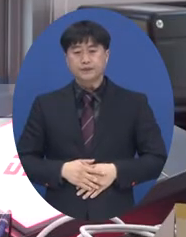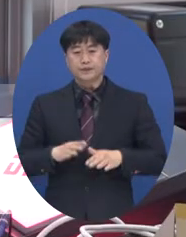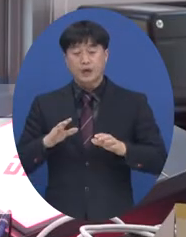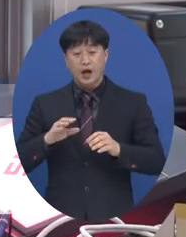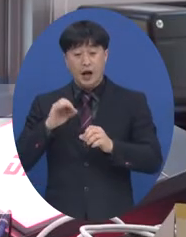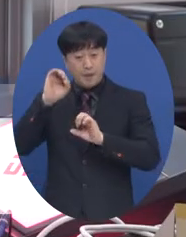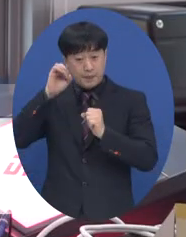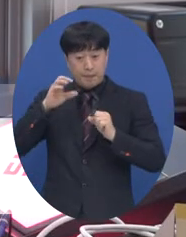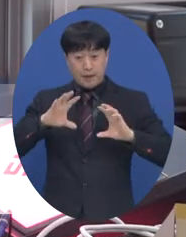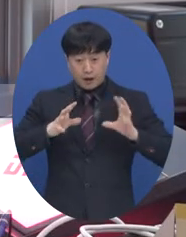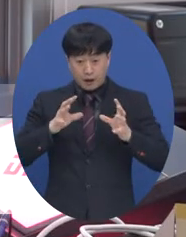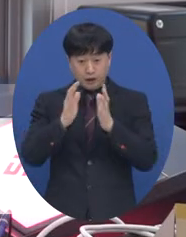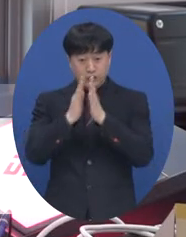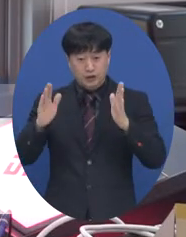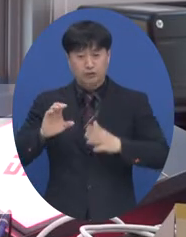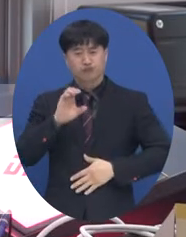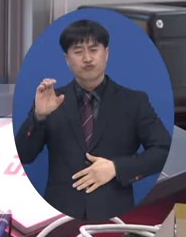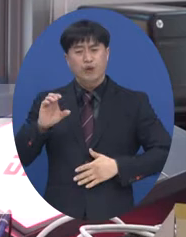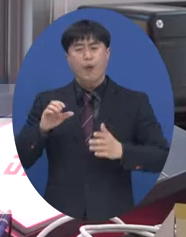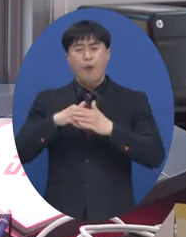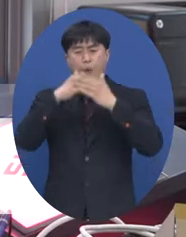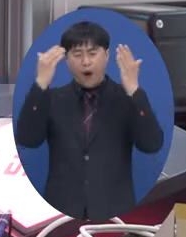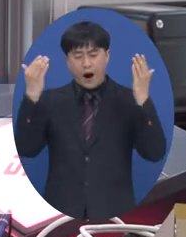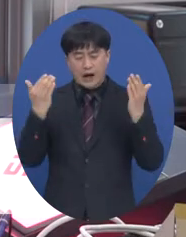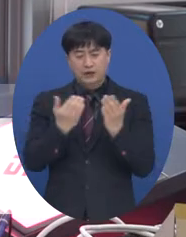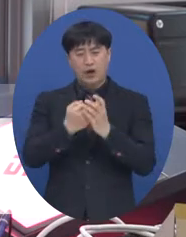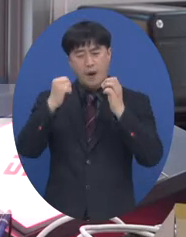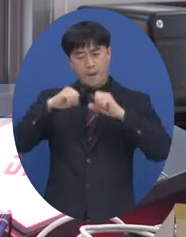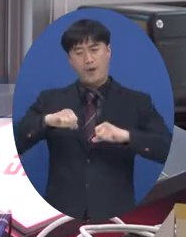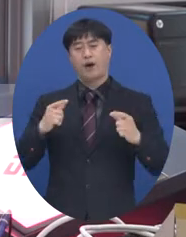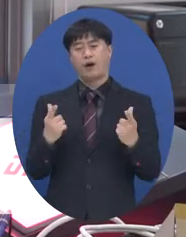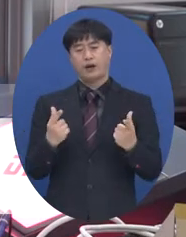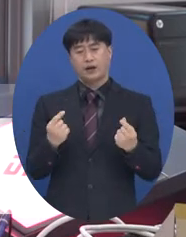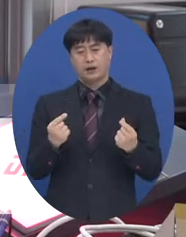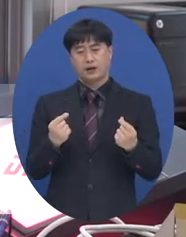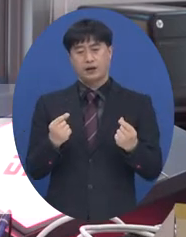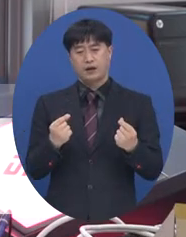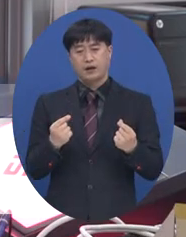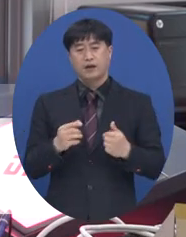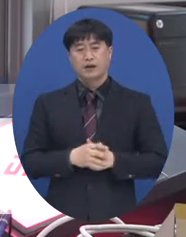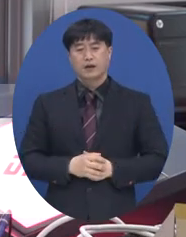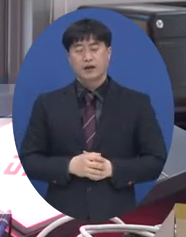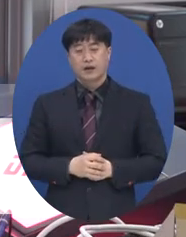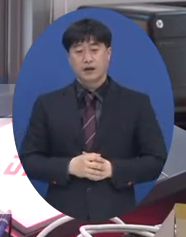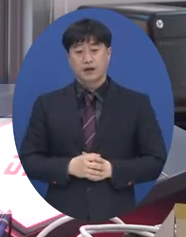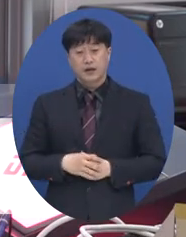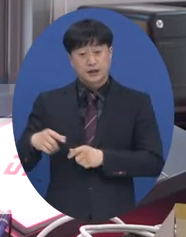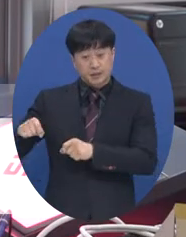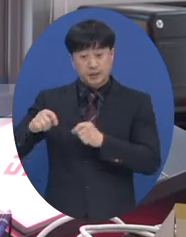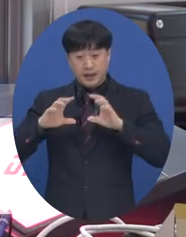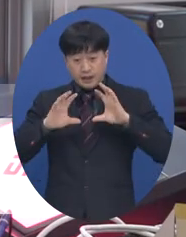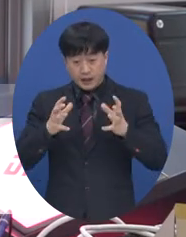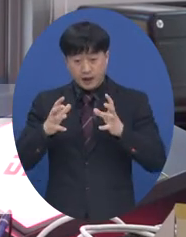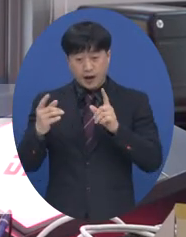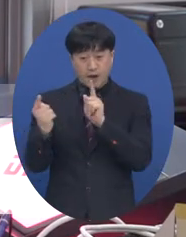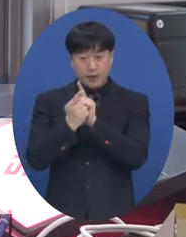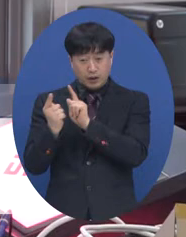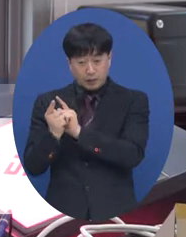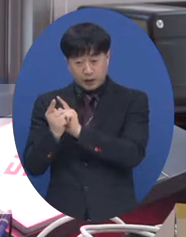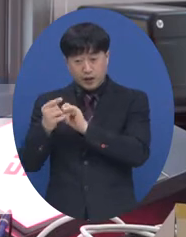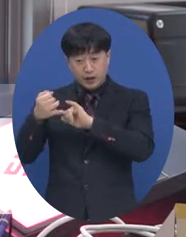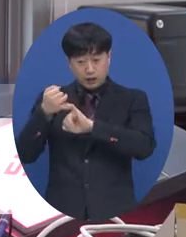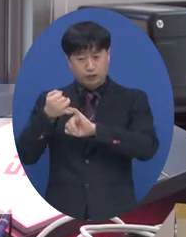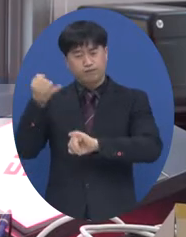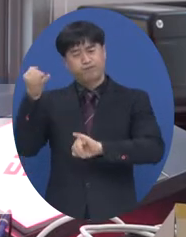이탈리아 터지면서 유럽은 완전히 지금 초토화가 됐다 고 해도 과언이 아닐 정보라 스페인은 미팅 하든 것들이